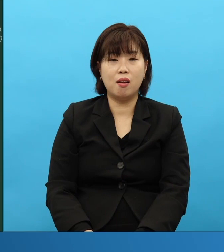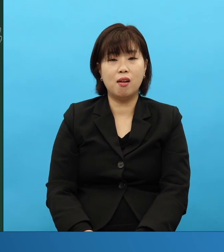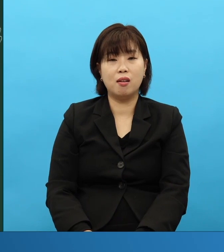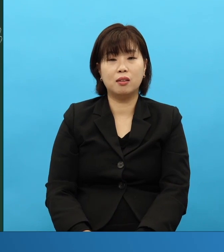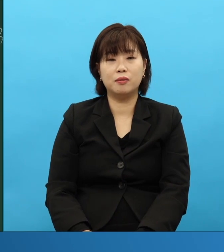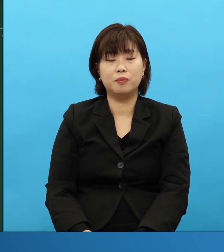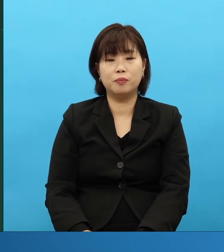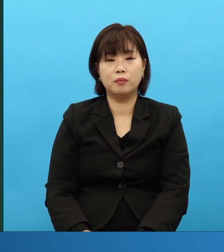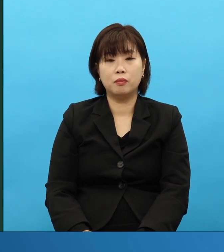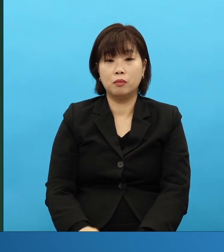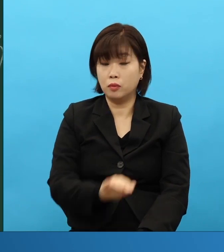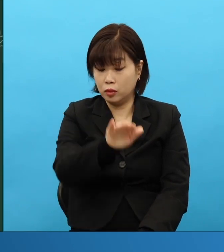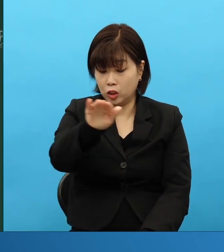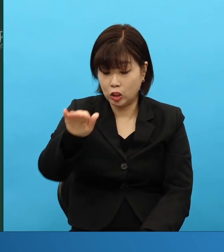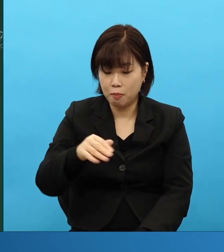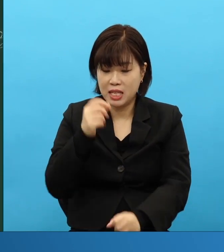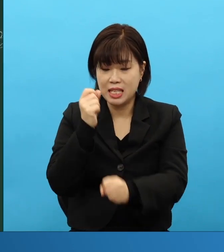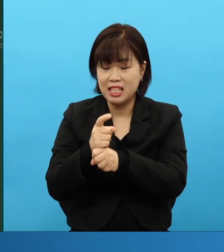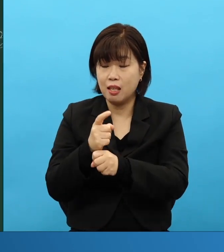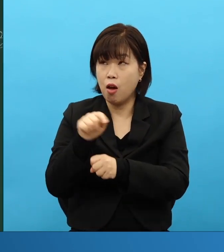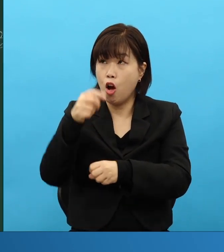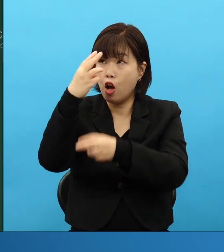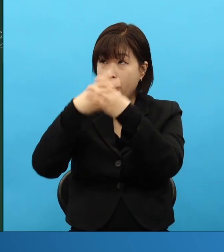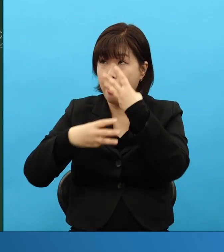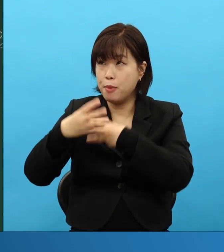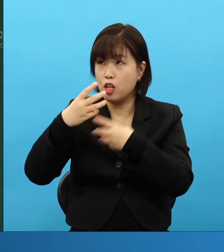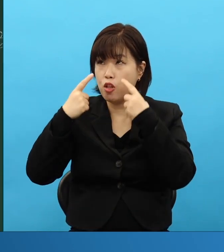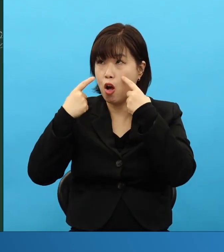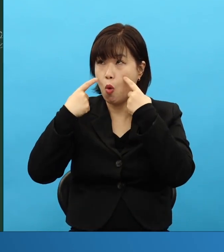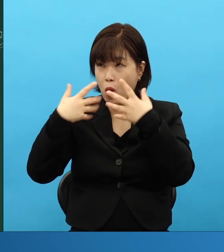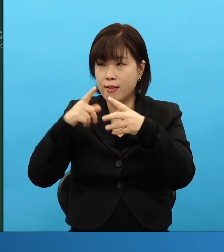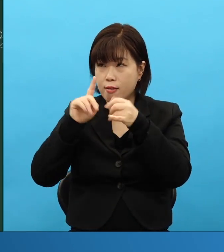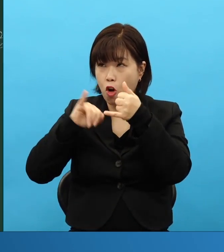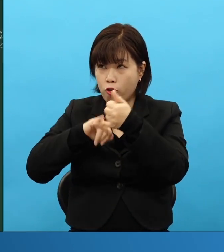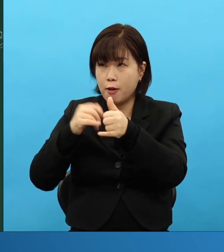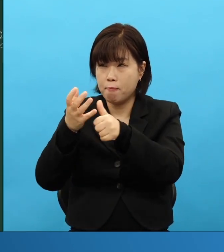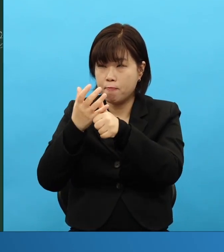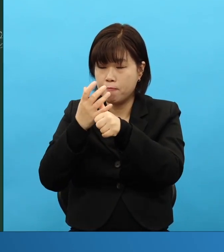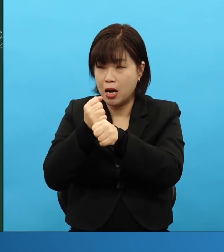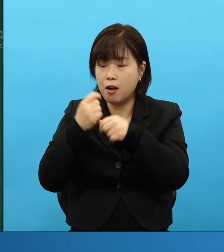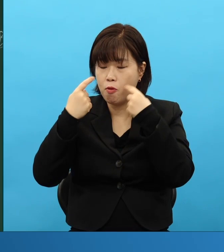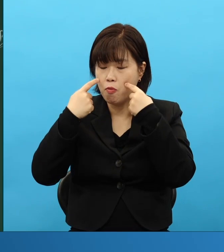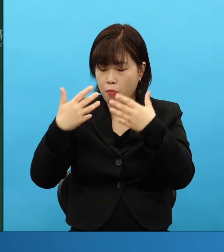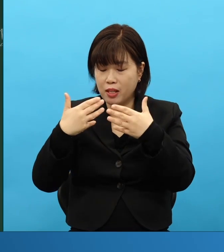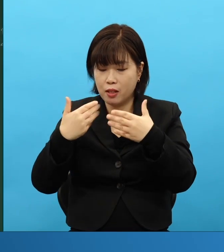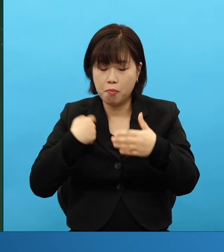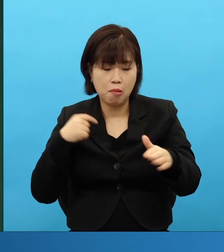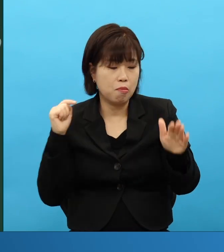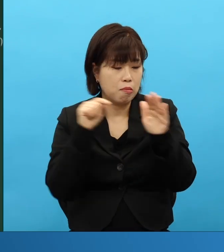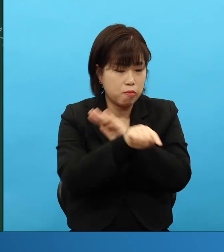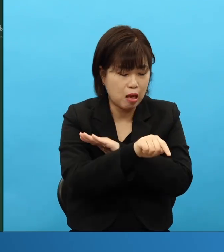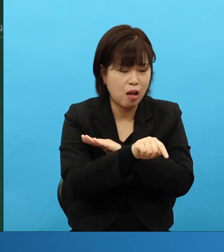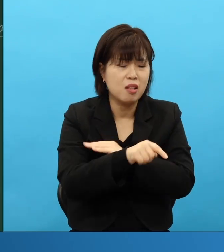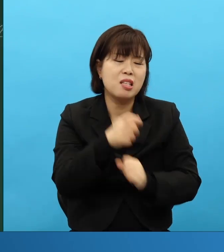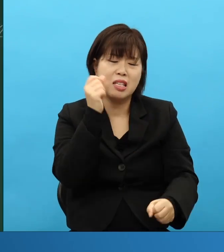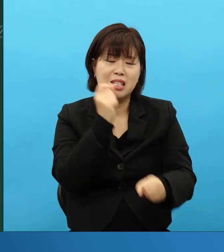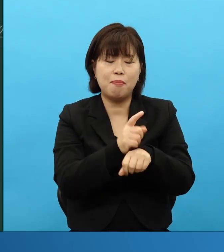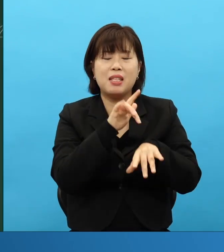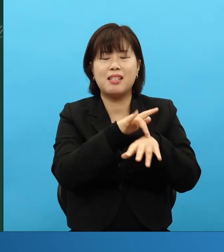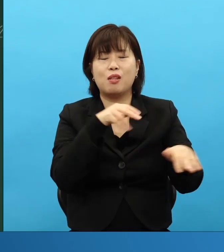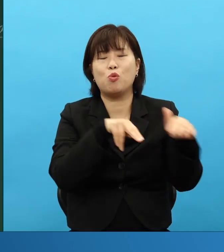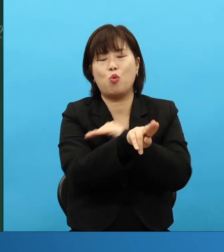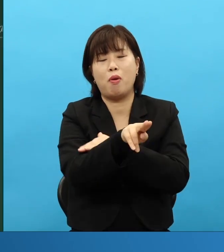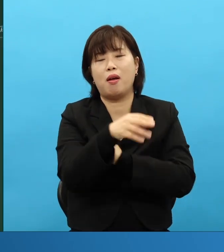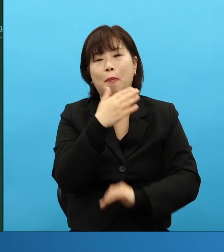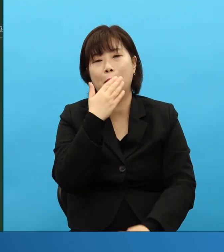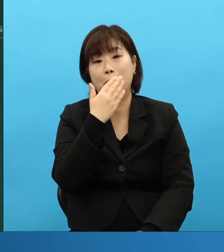언약 가지고 가면 흑암 세력은 도망가요. The remnants, when you really go with the covenant, all the force of darkness will have fled. 어디 감히 싸웁니까? 하나님하고 싸웁니까? How 다 could they have